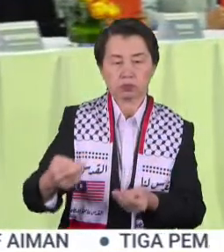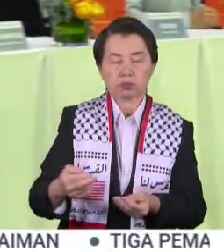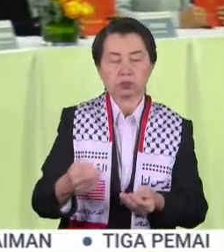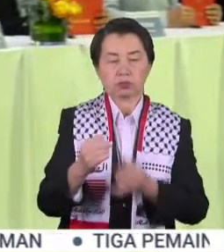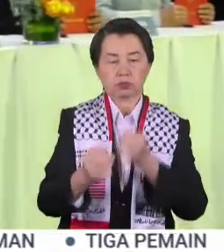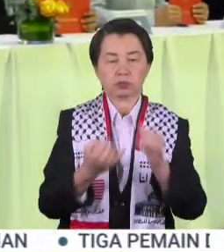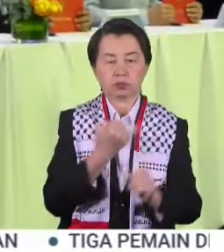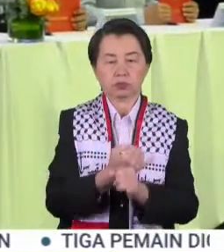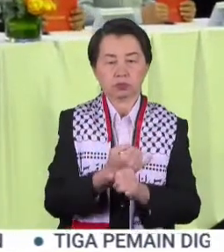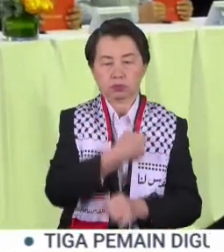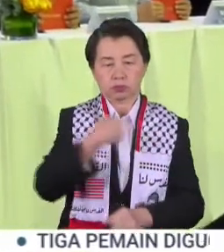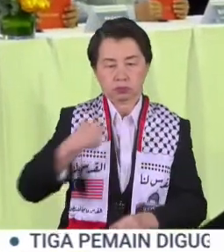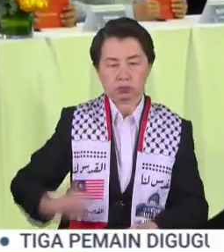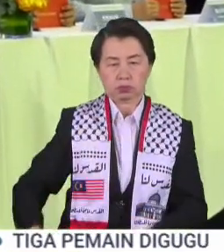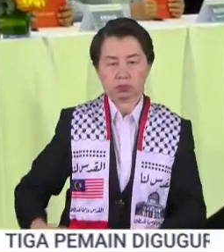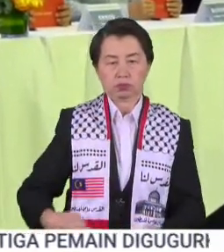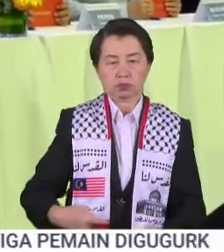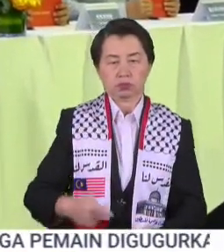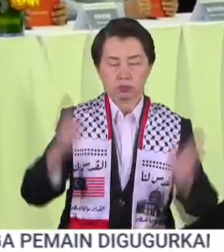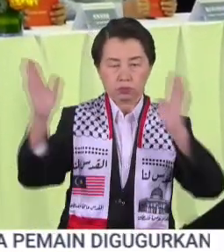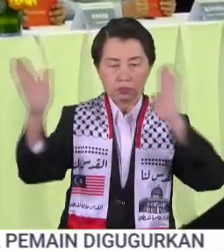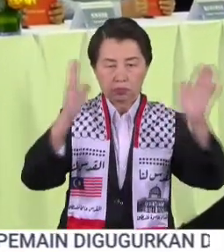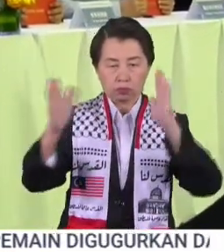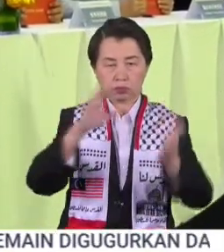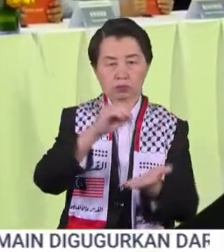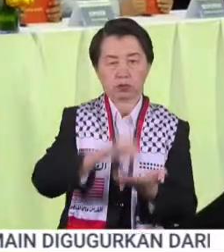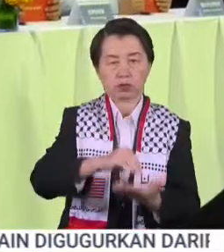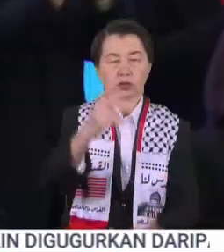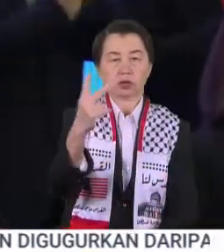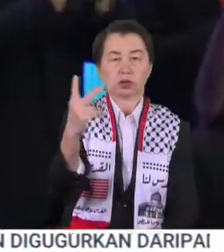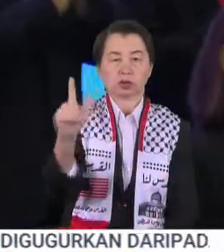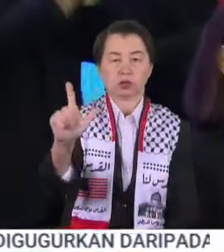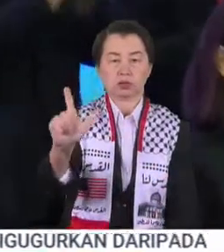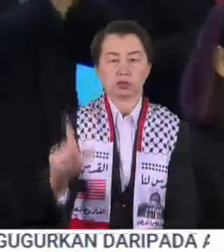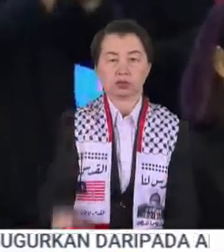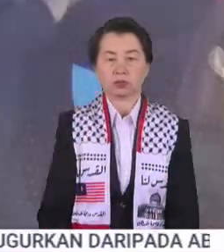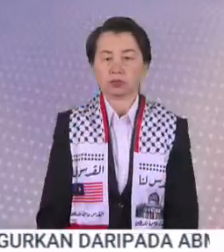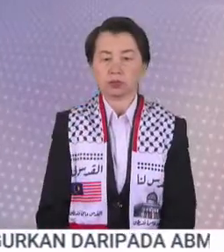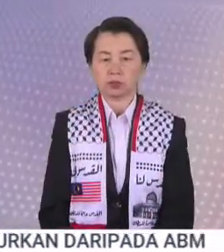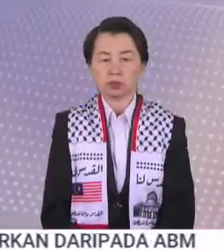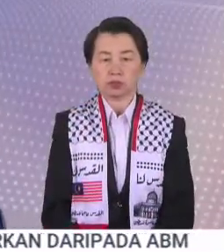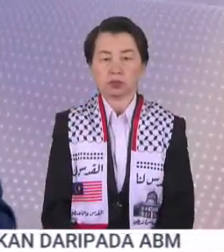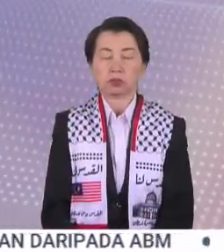laut antarabangsa baharu China Chongqing Malaysia di Kuala Lumpur.